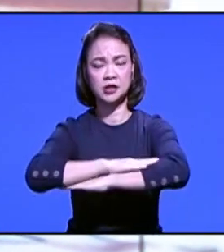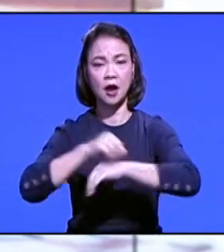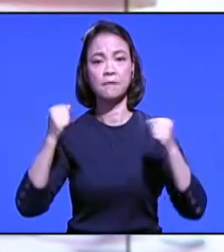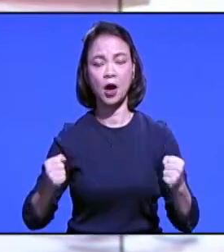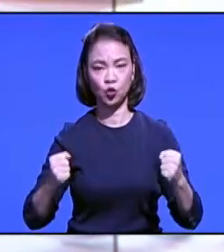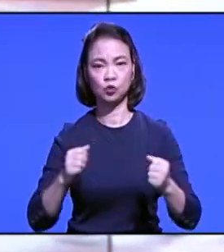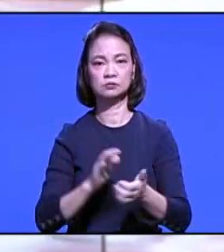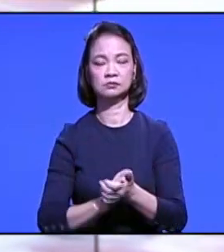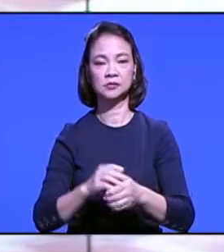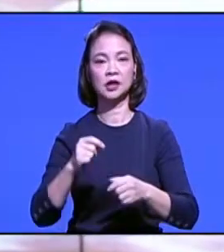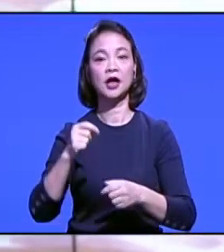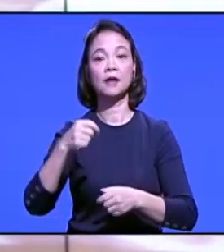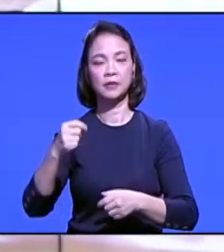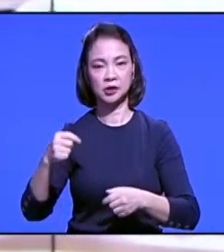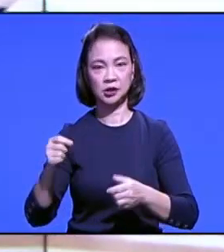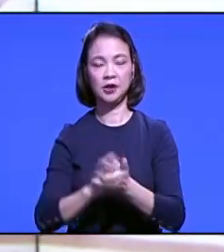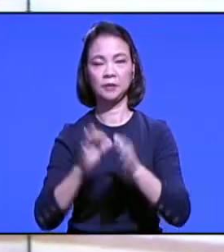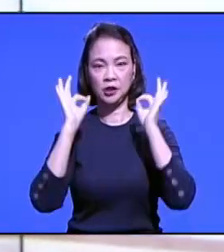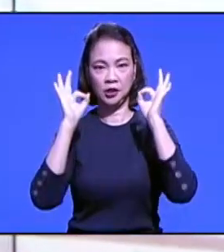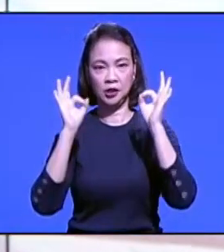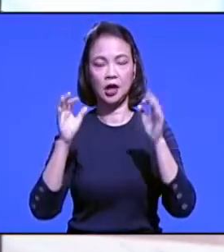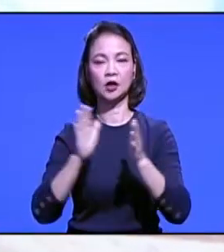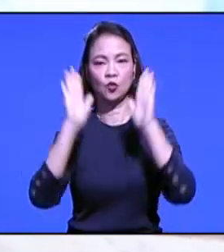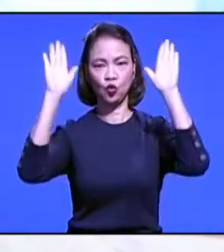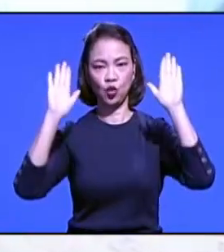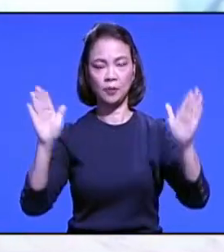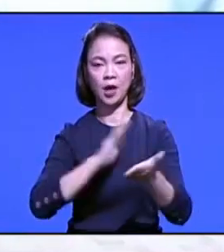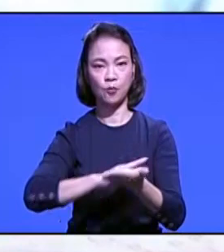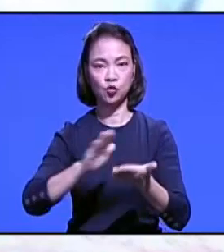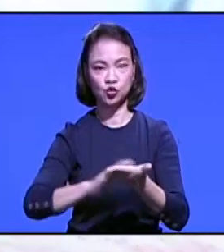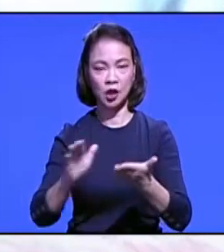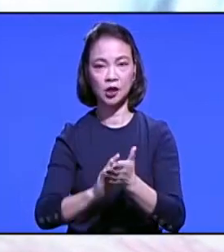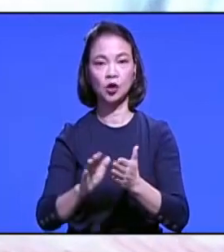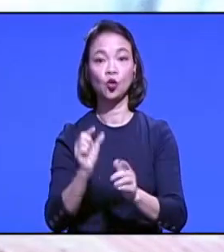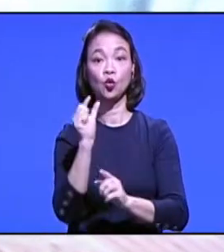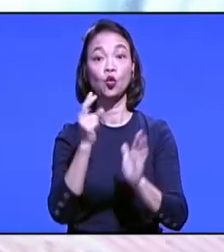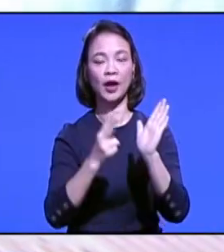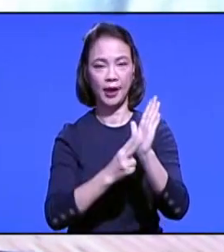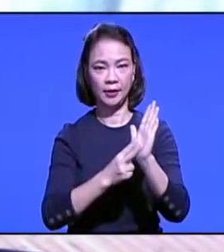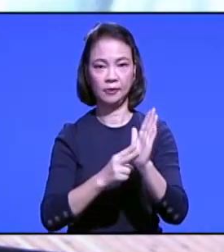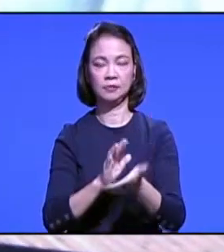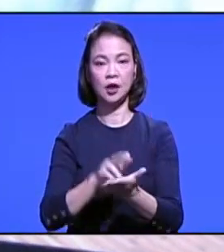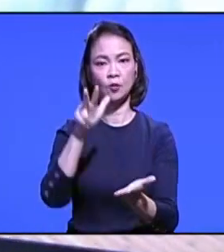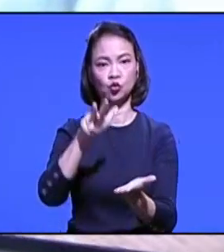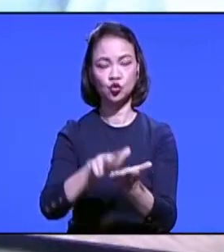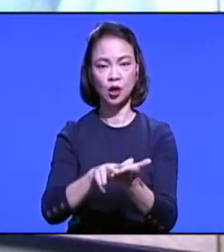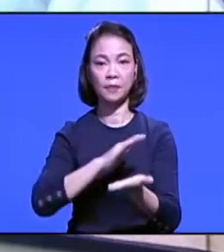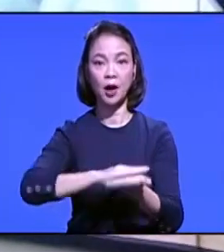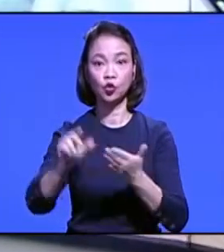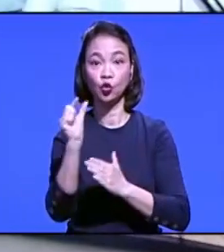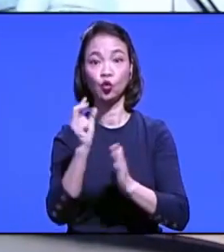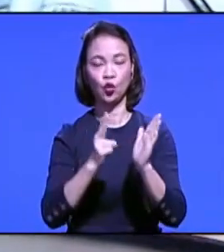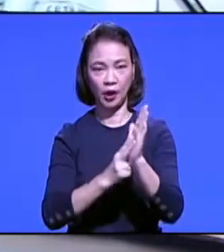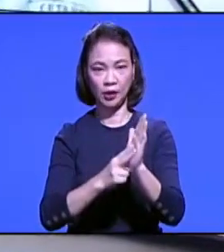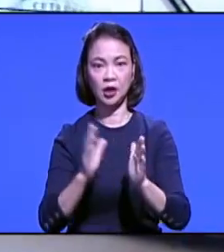Menteri Pendidikan dan Kebudayaan Nadiem Makarim mengatakan sedang mengkaji penghapusan ujian nasional. Keputusan penghapusan UN akan sangat bergantung